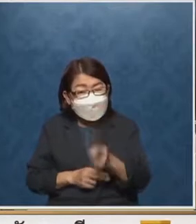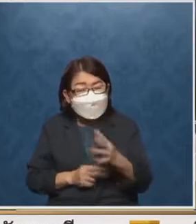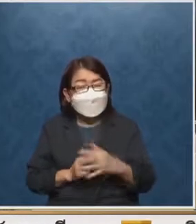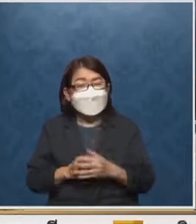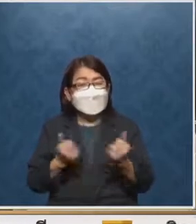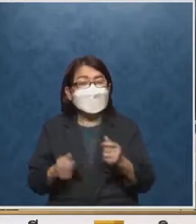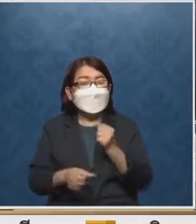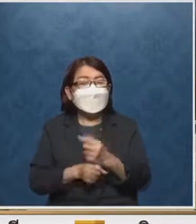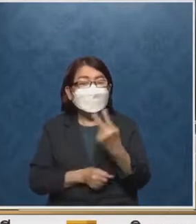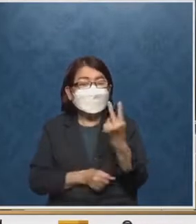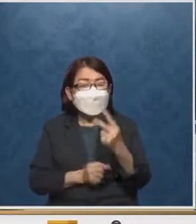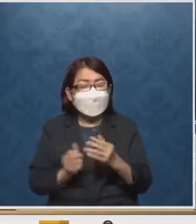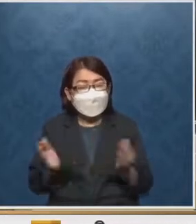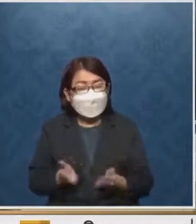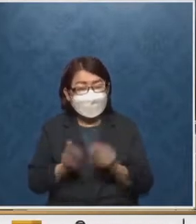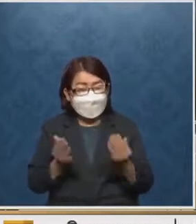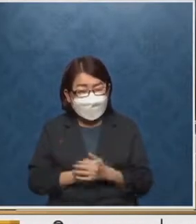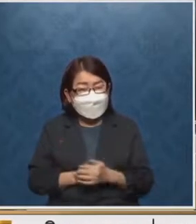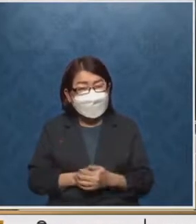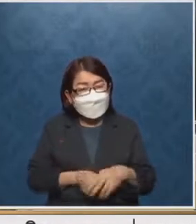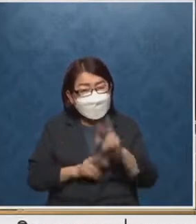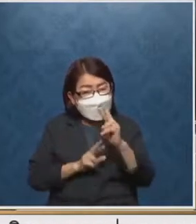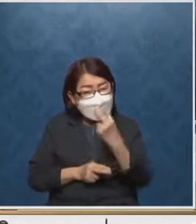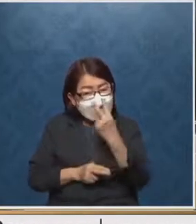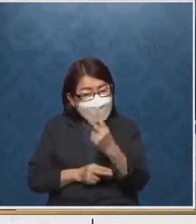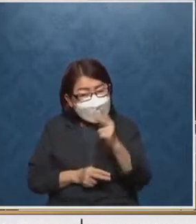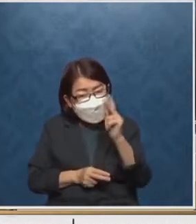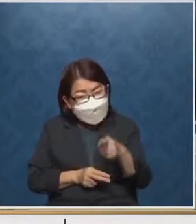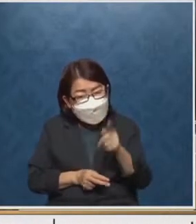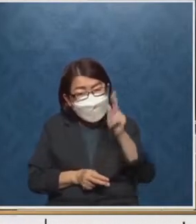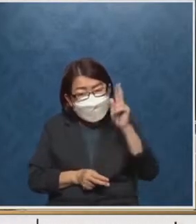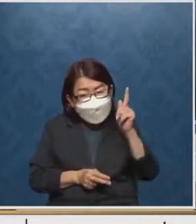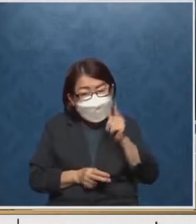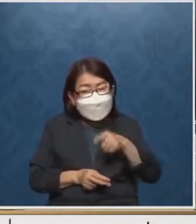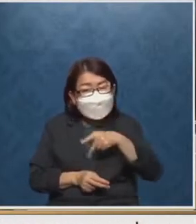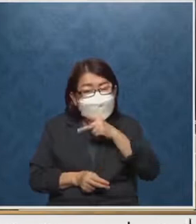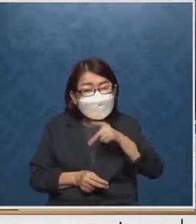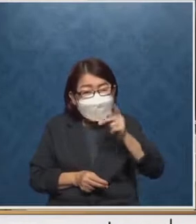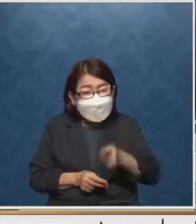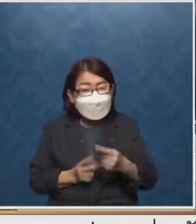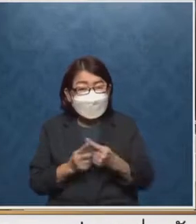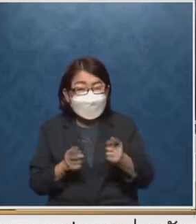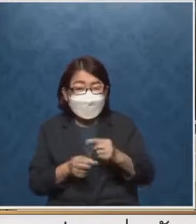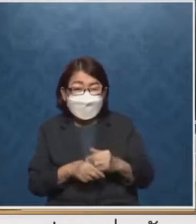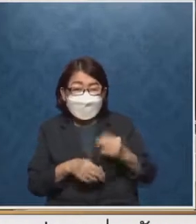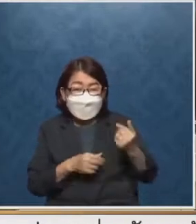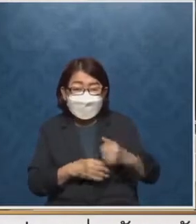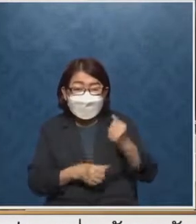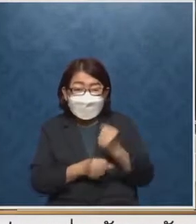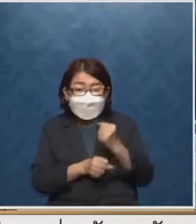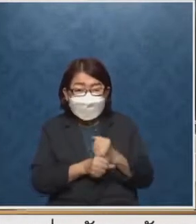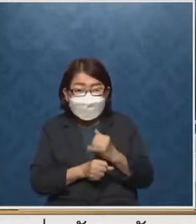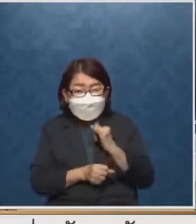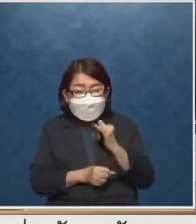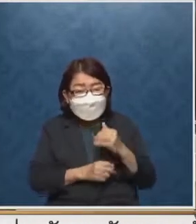าระวังแล้วไม่มีเชิงรุกเนี่ยยากนะครับงั้นท่านต้องทำเชิงรุกด้ว